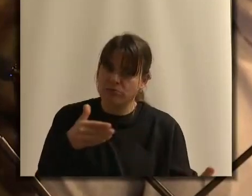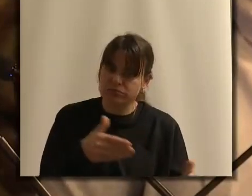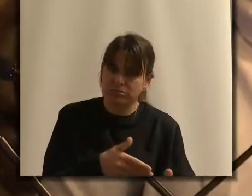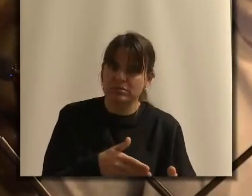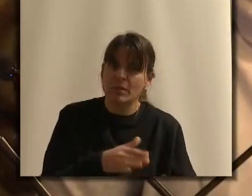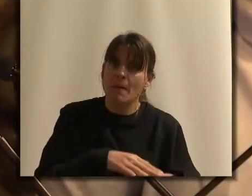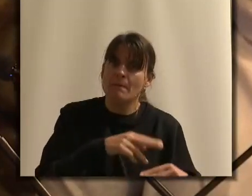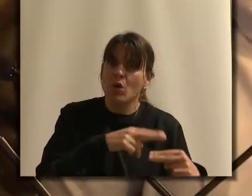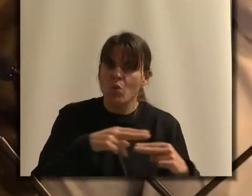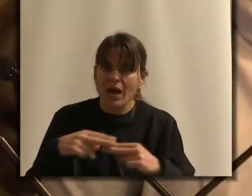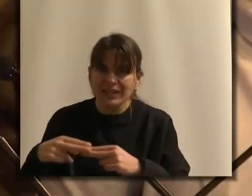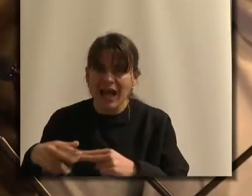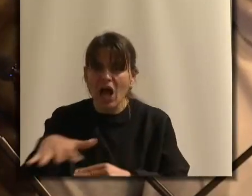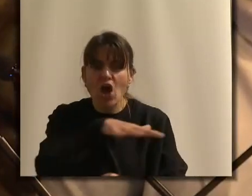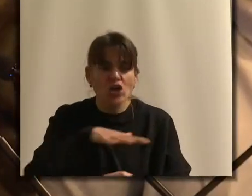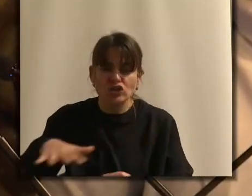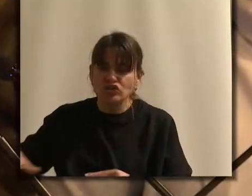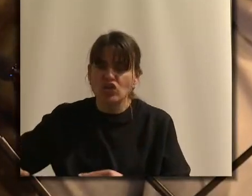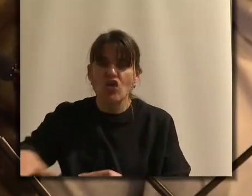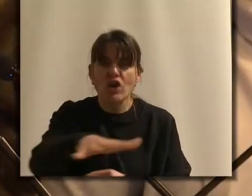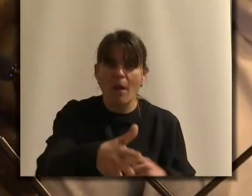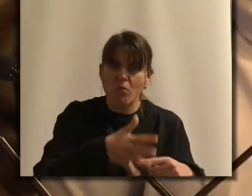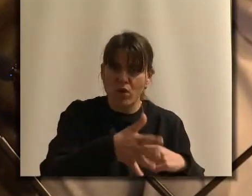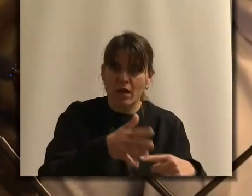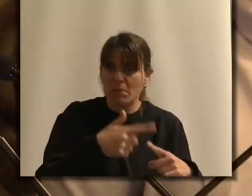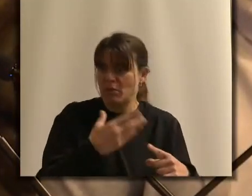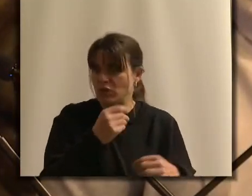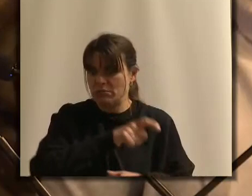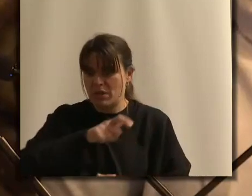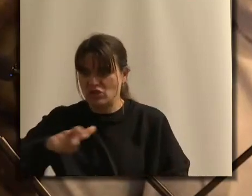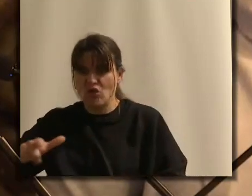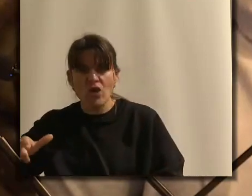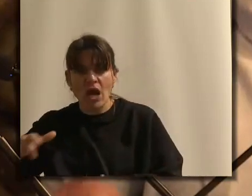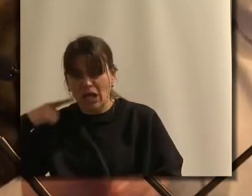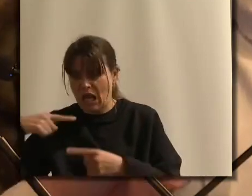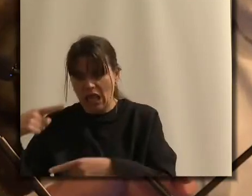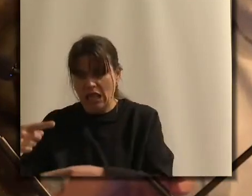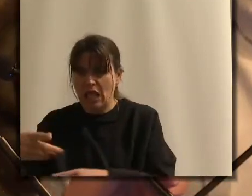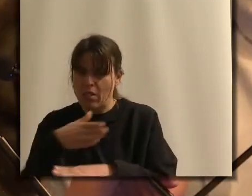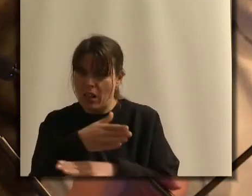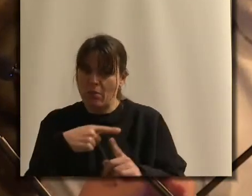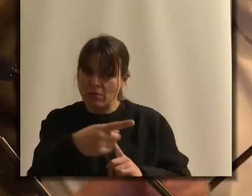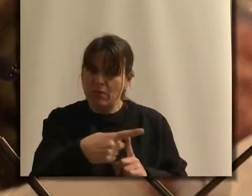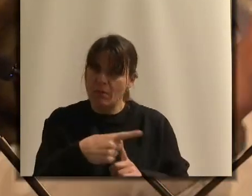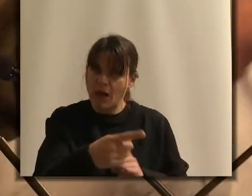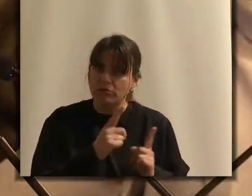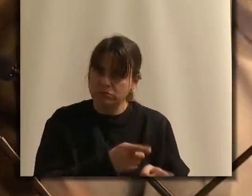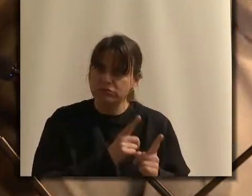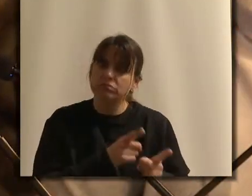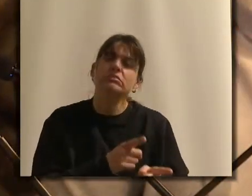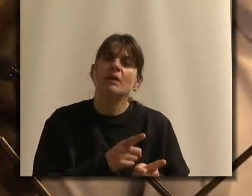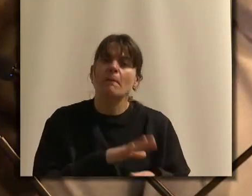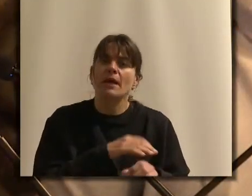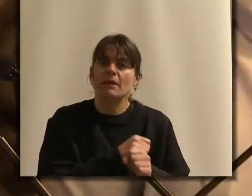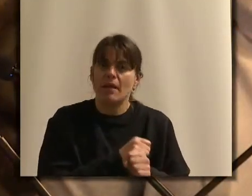connectar els polígons de Sant Eugeni amb Vic, que tenim molts treballadors que fan a diari doncs aquest recorregut, o també cap als polígons provinent des